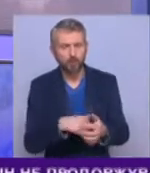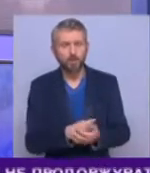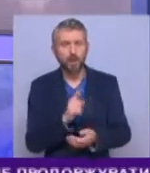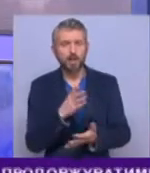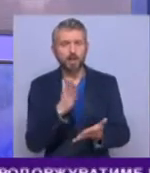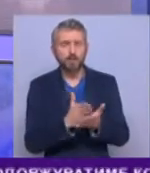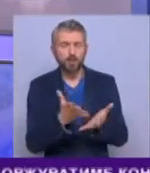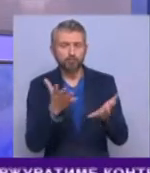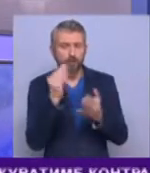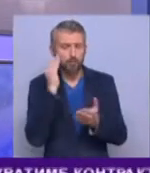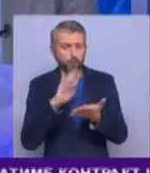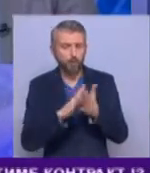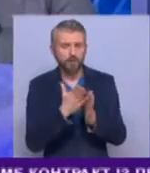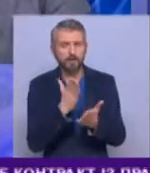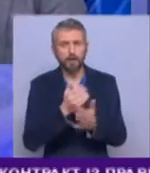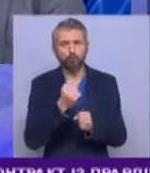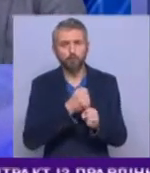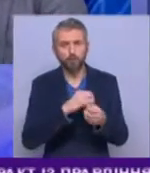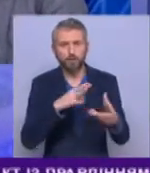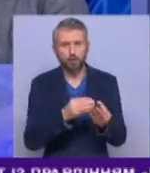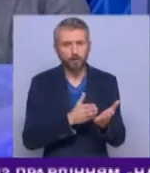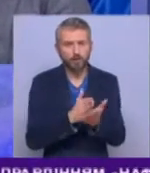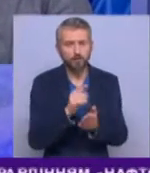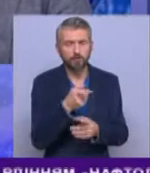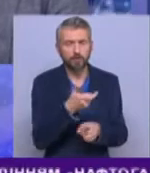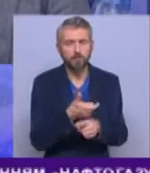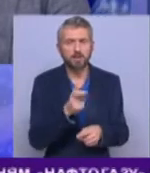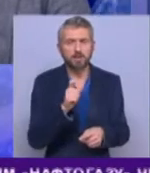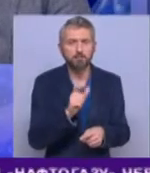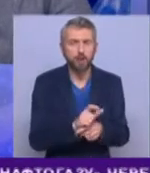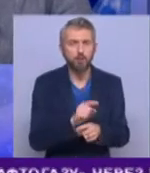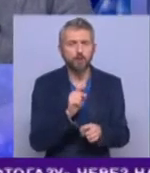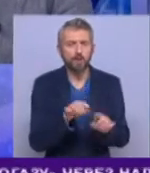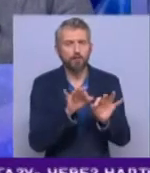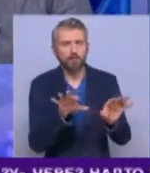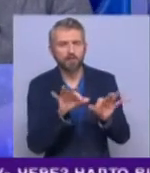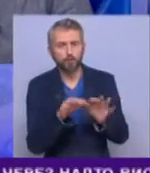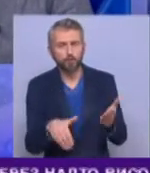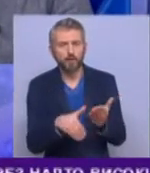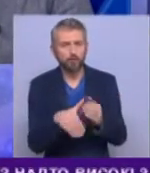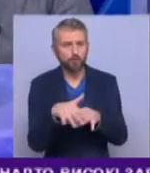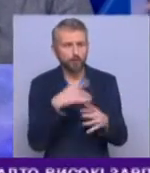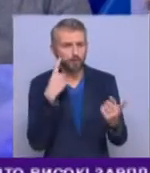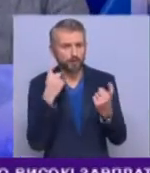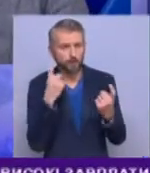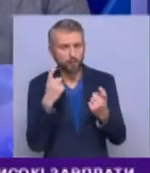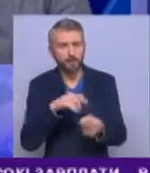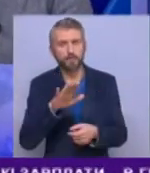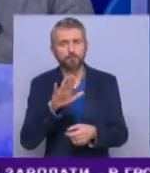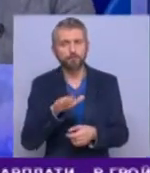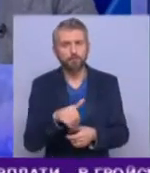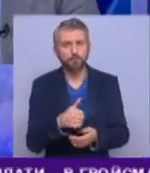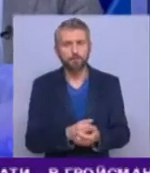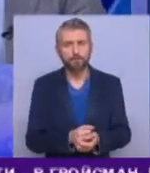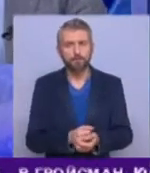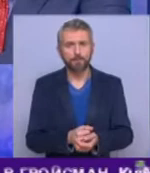є чітка позиція, є розроблена концепція, вона максимально її висвітлюють в засобах масової інформації. І потім... Ну, це